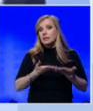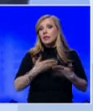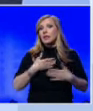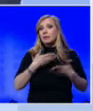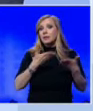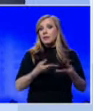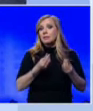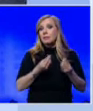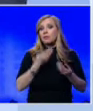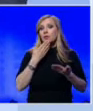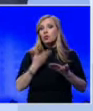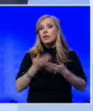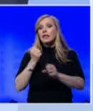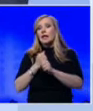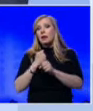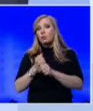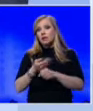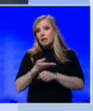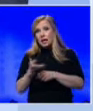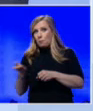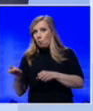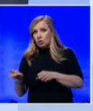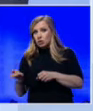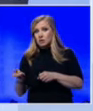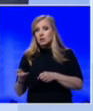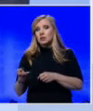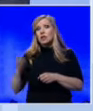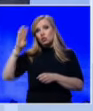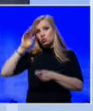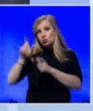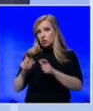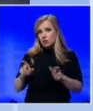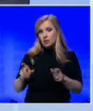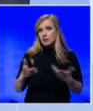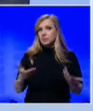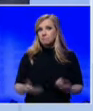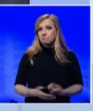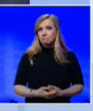разполага с тези пари благодарение на работата на работниците и служителите, с които работи.